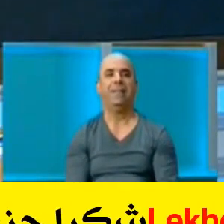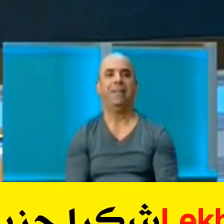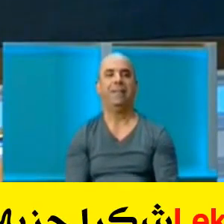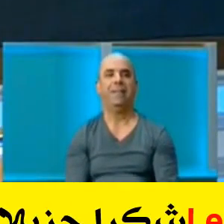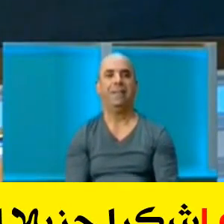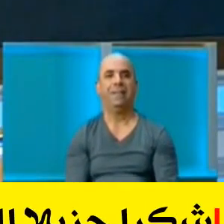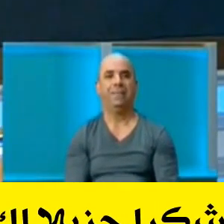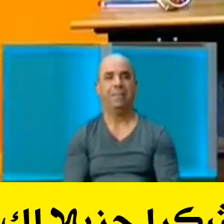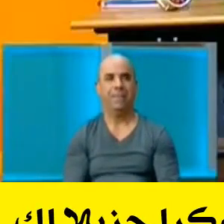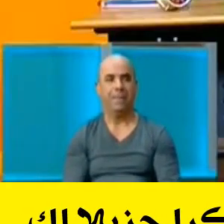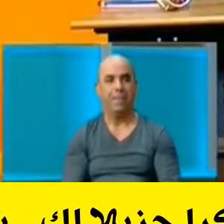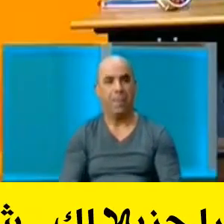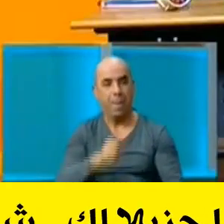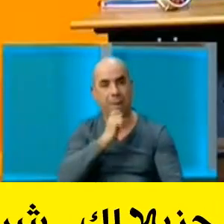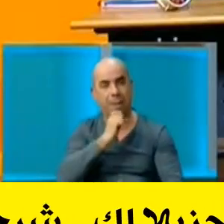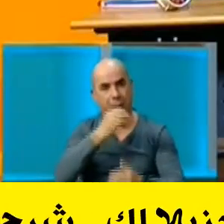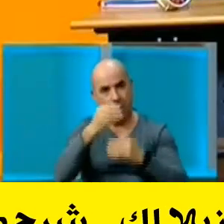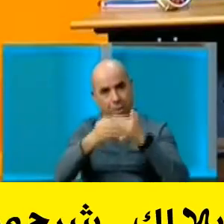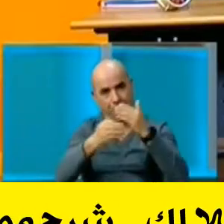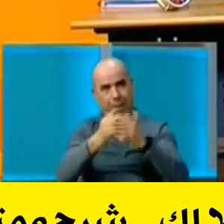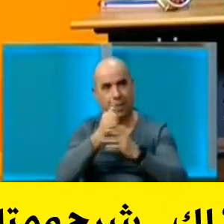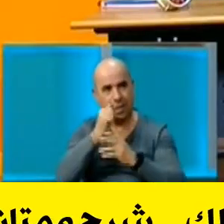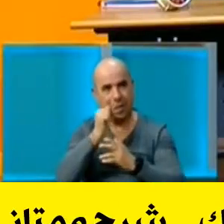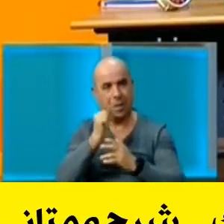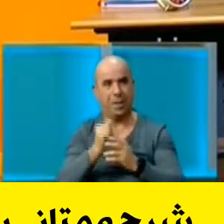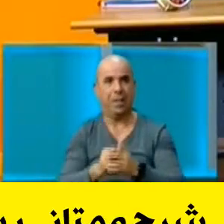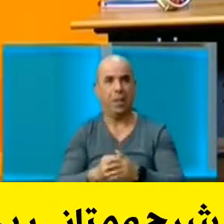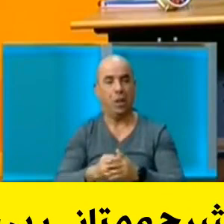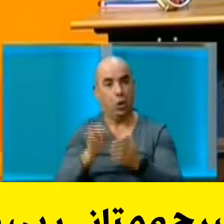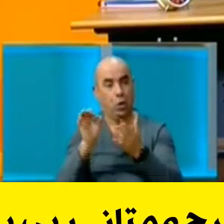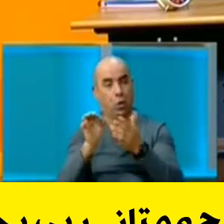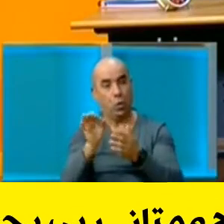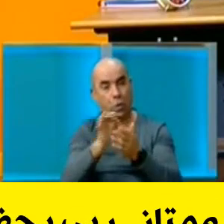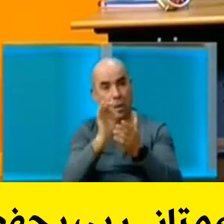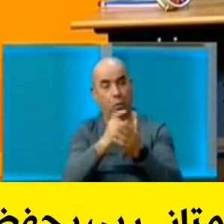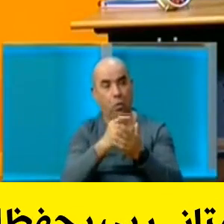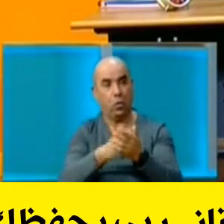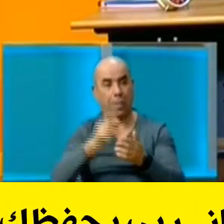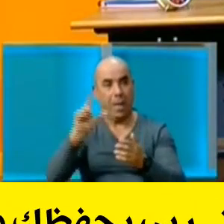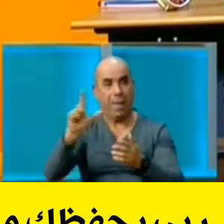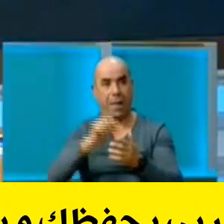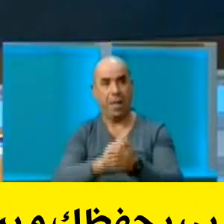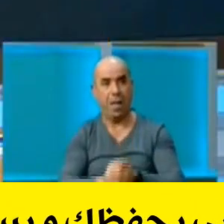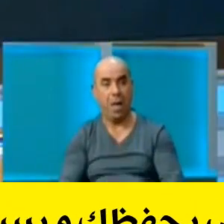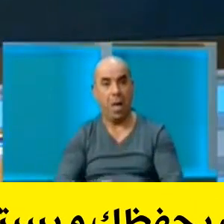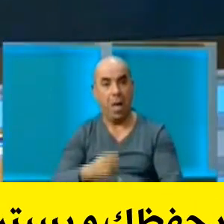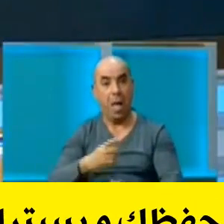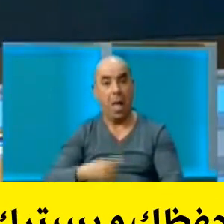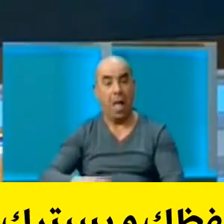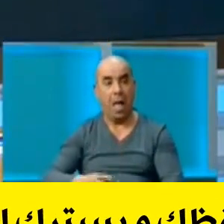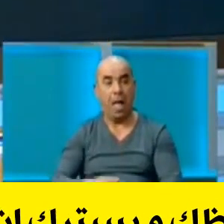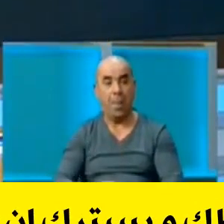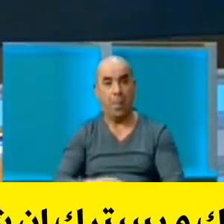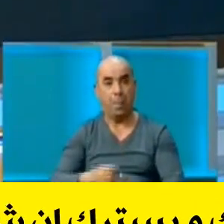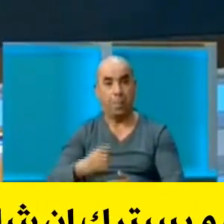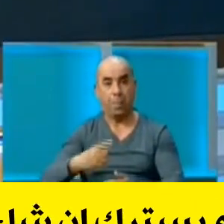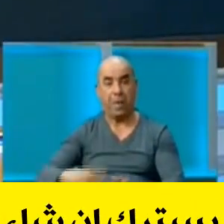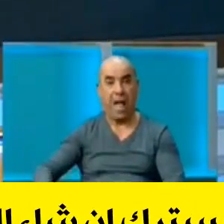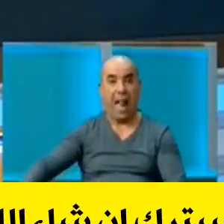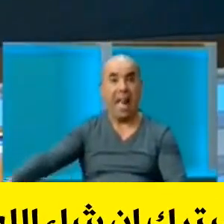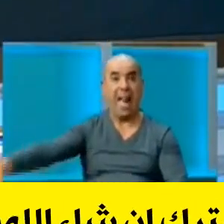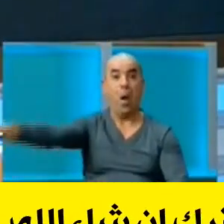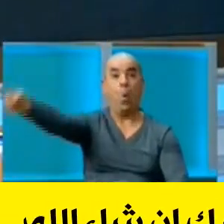ممتاز، ما زالت أخرى أيضا التي تكتب دائما بلامين ثانيهما مشددة. جيد.